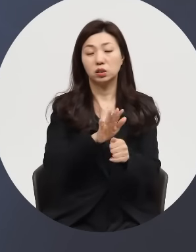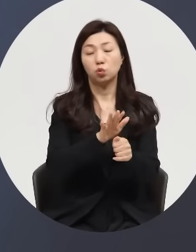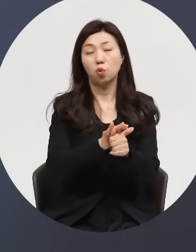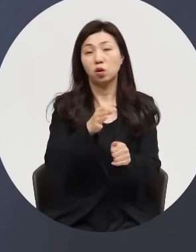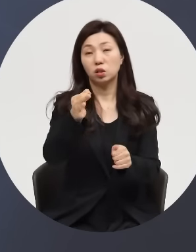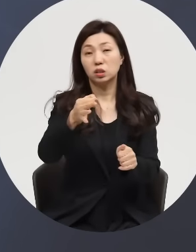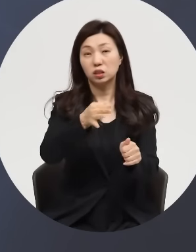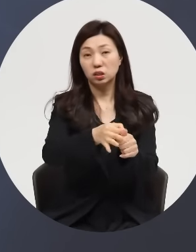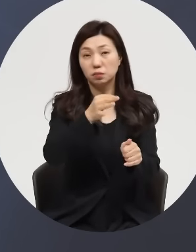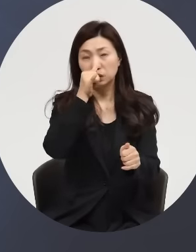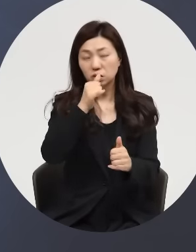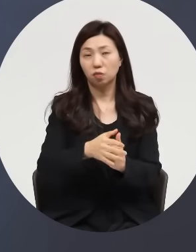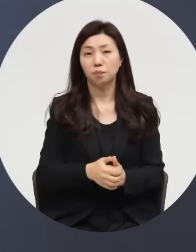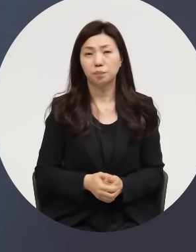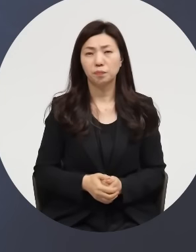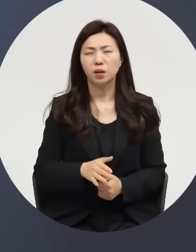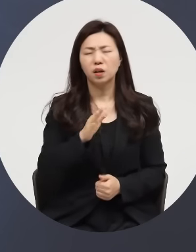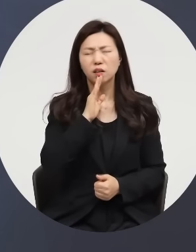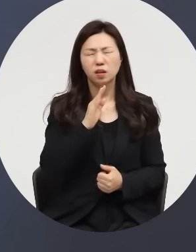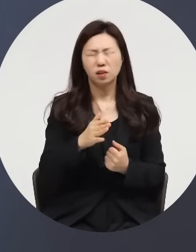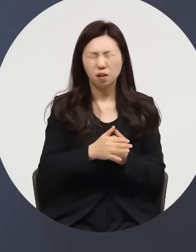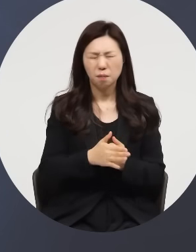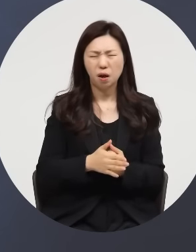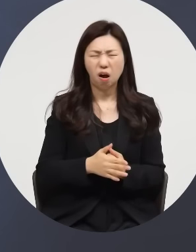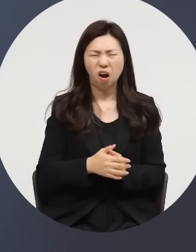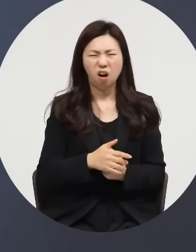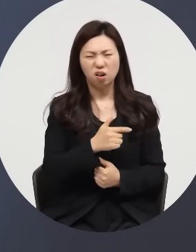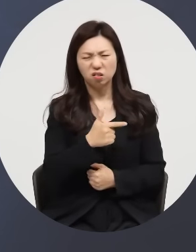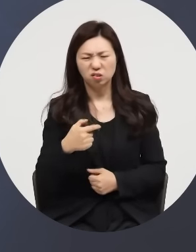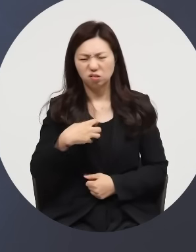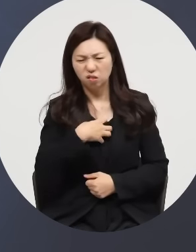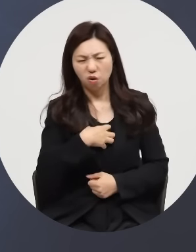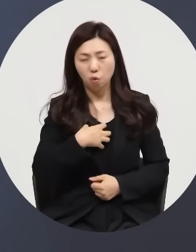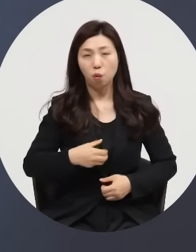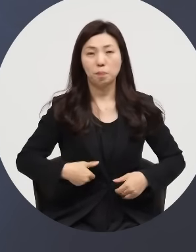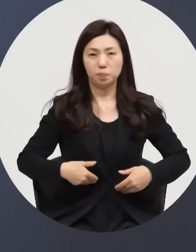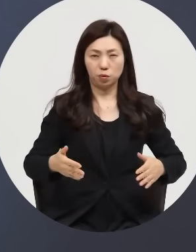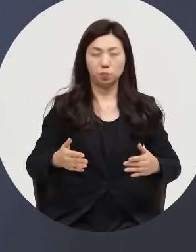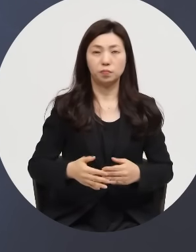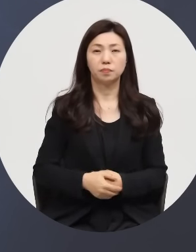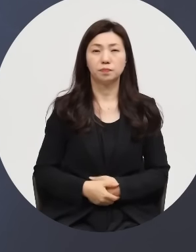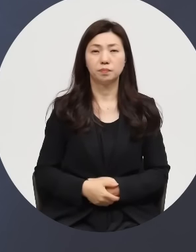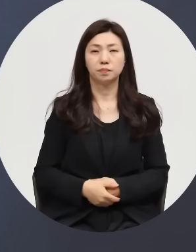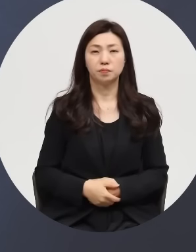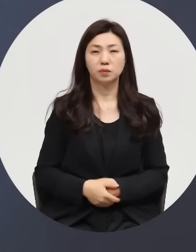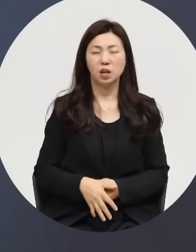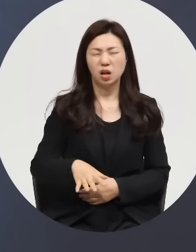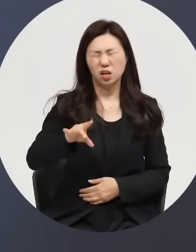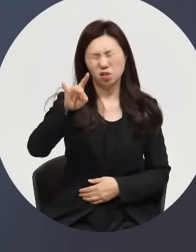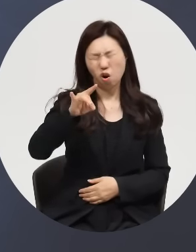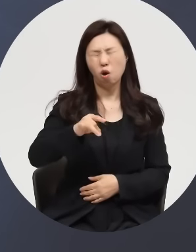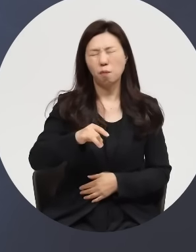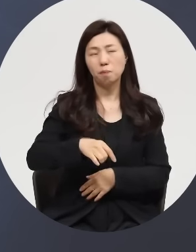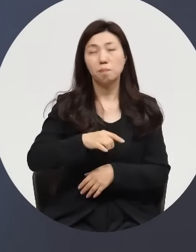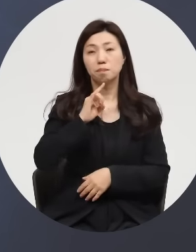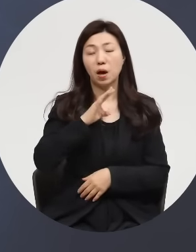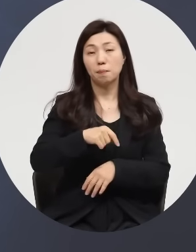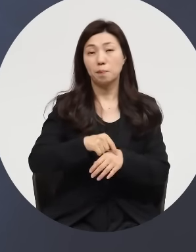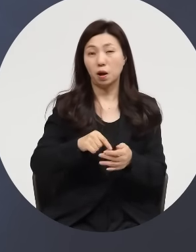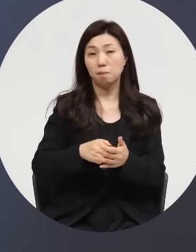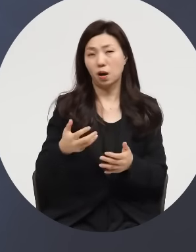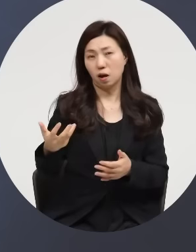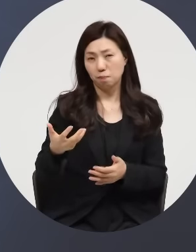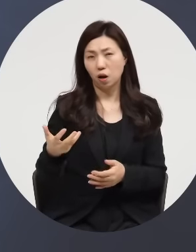다 보조금이 나올 거고. 그래서 그건 사실은 걱정할 필요가 없는 거예요. 처음에 좀 가슴이